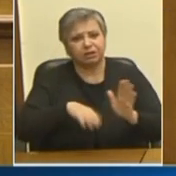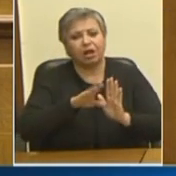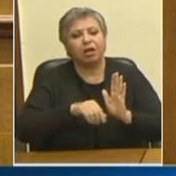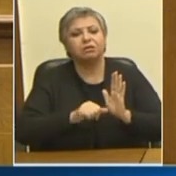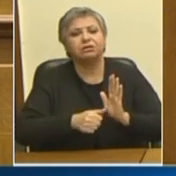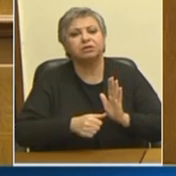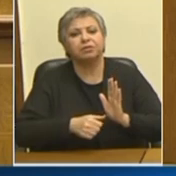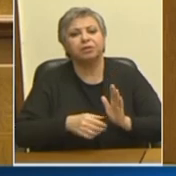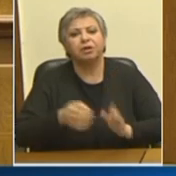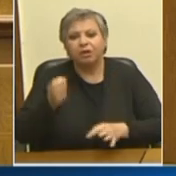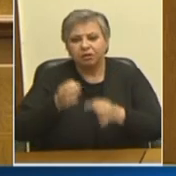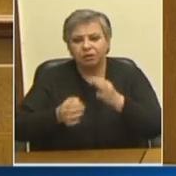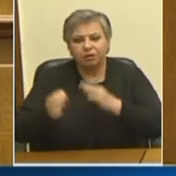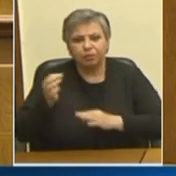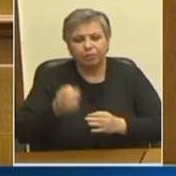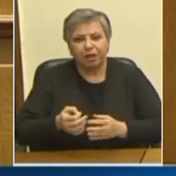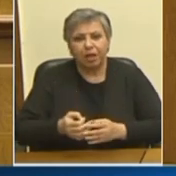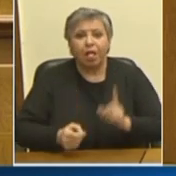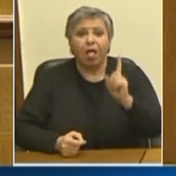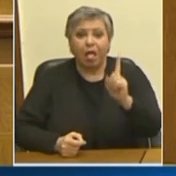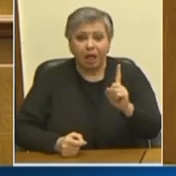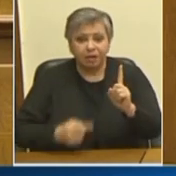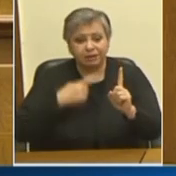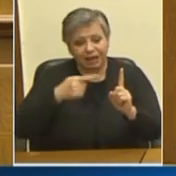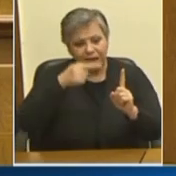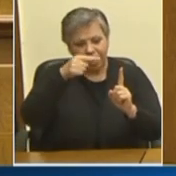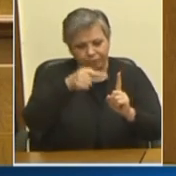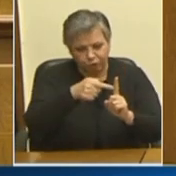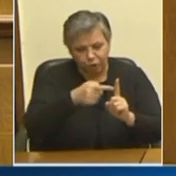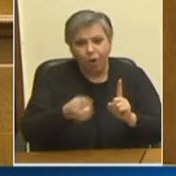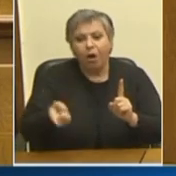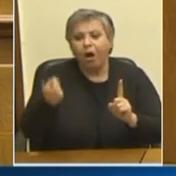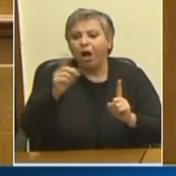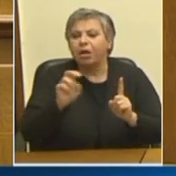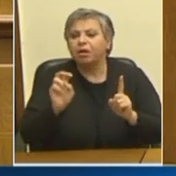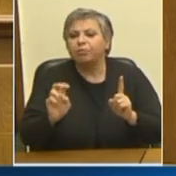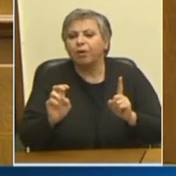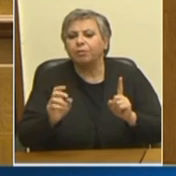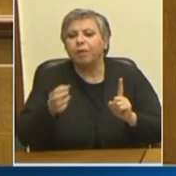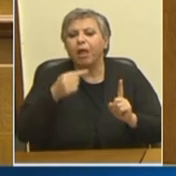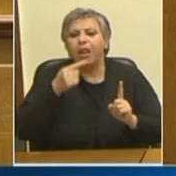Όλοι οι άλλοι καθηγητές έχουν αντίθετη άποψη, ότι η επόμενη κυβέρνηση κάνει ό,τι θέλει.